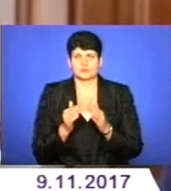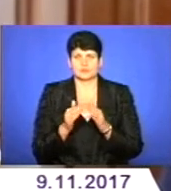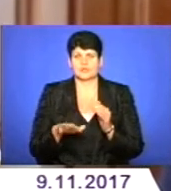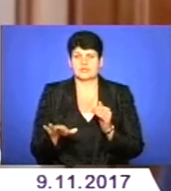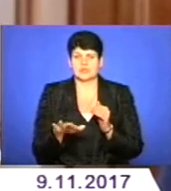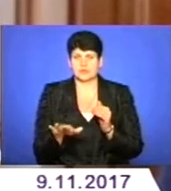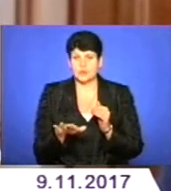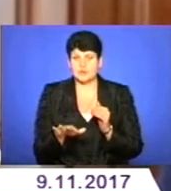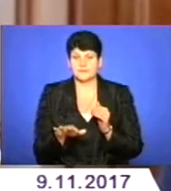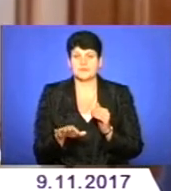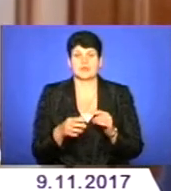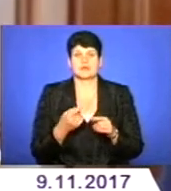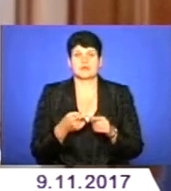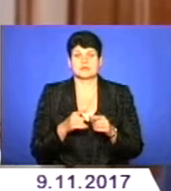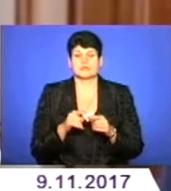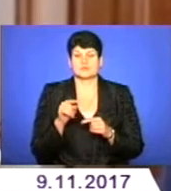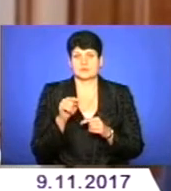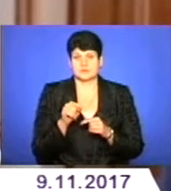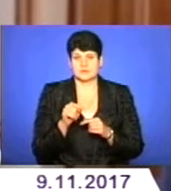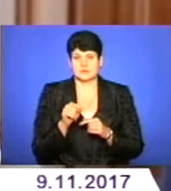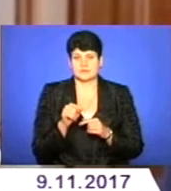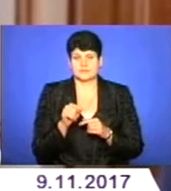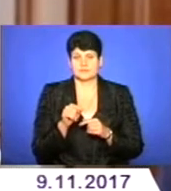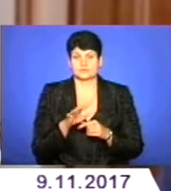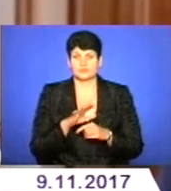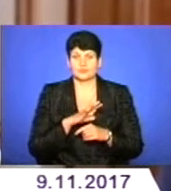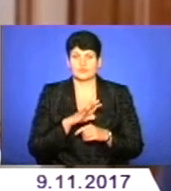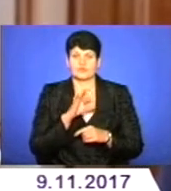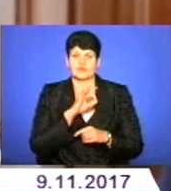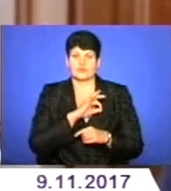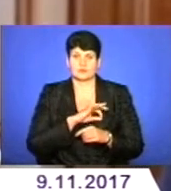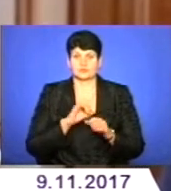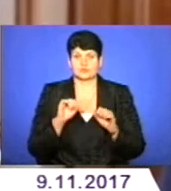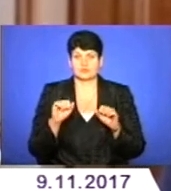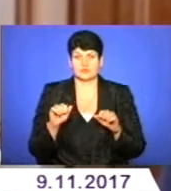відносно цього якраз був використаний шанс у